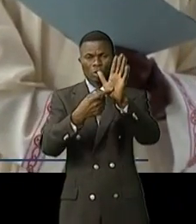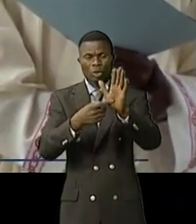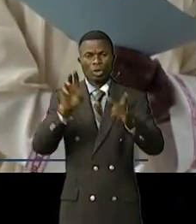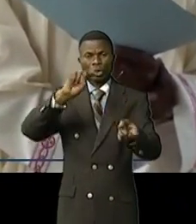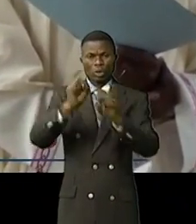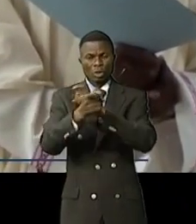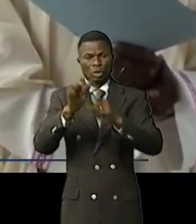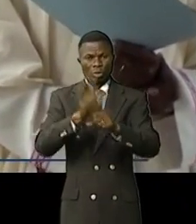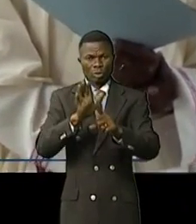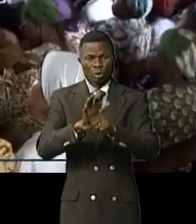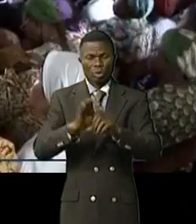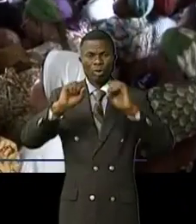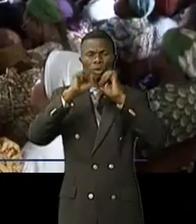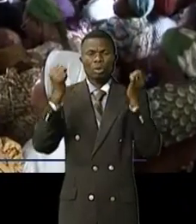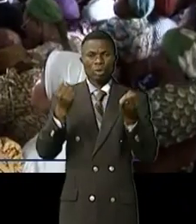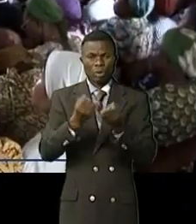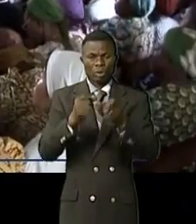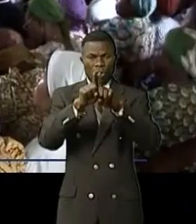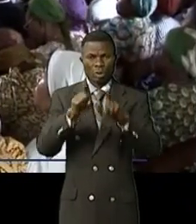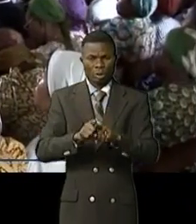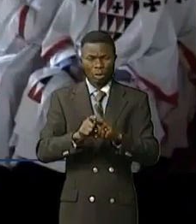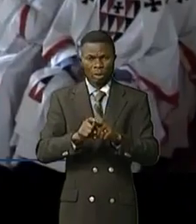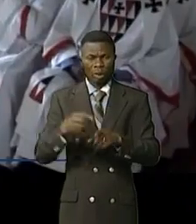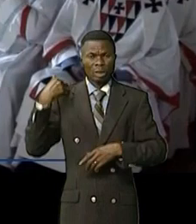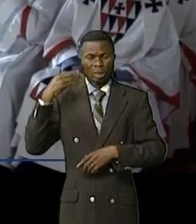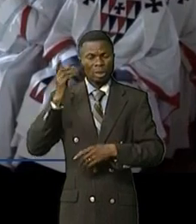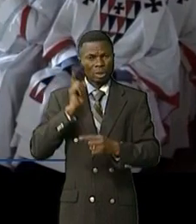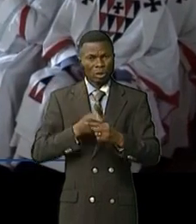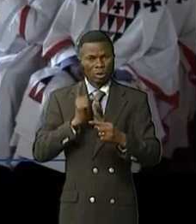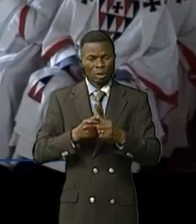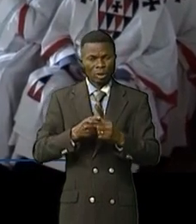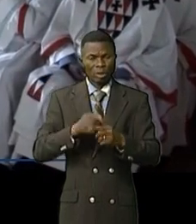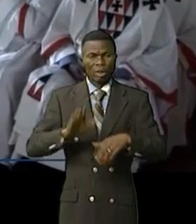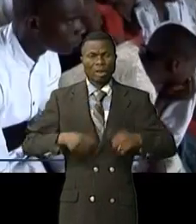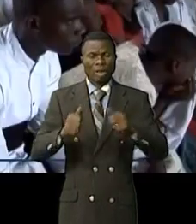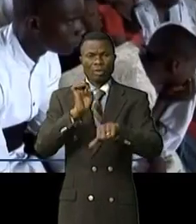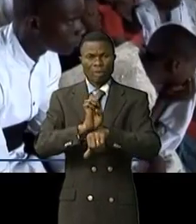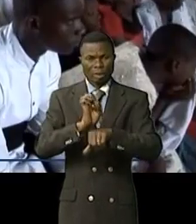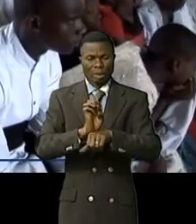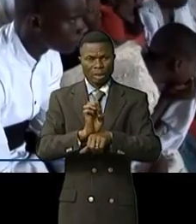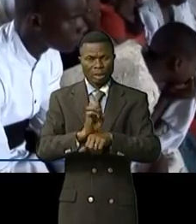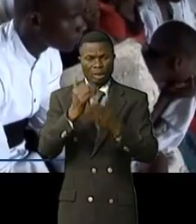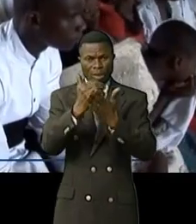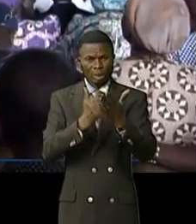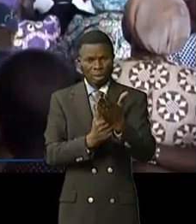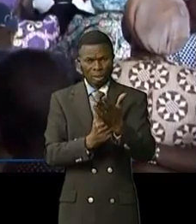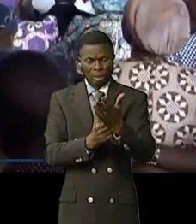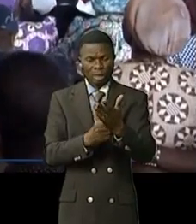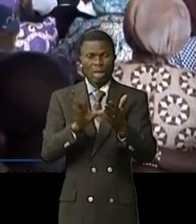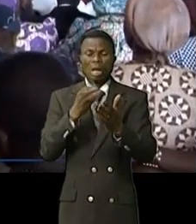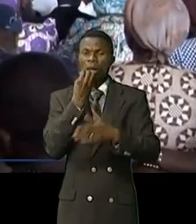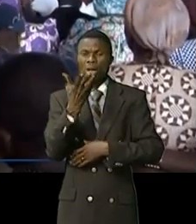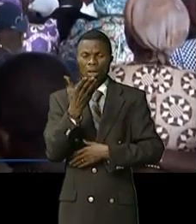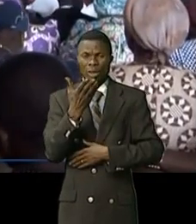changements majeurs dans la société et par une étape cruciale dans la vie de l'Église. Il a cité à titre illustratif